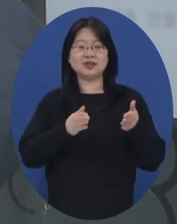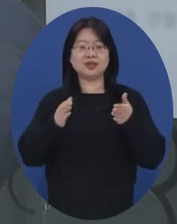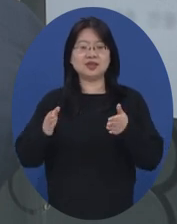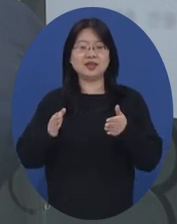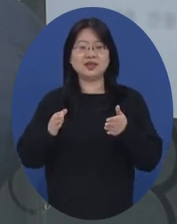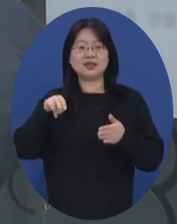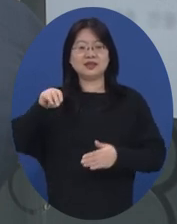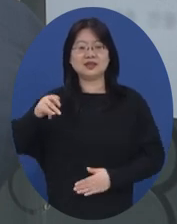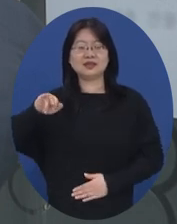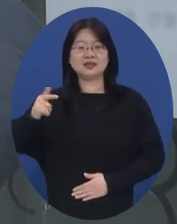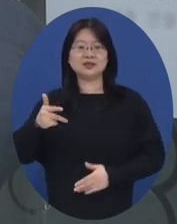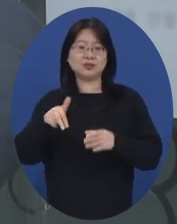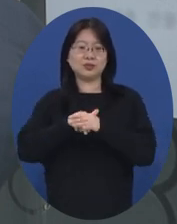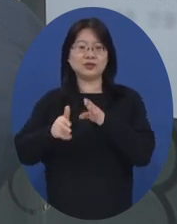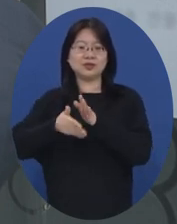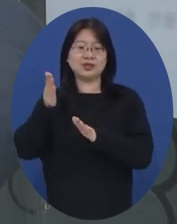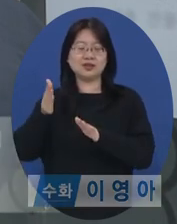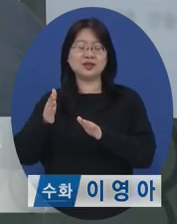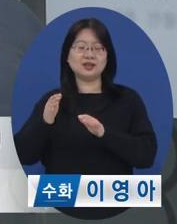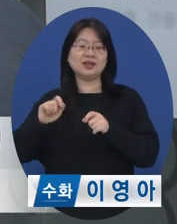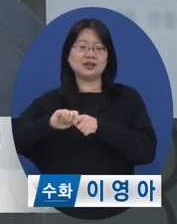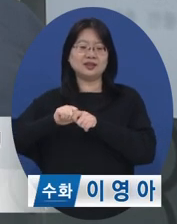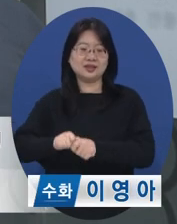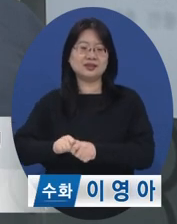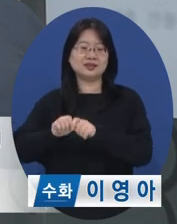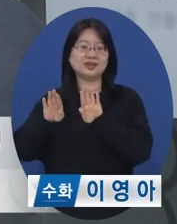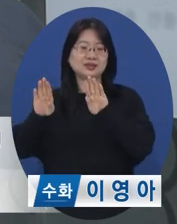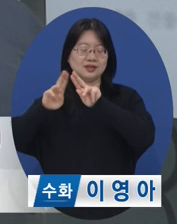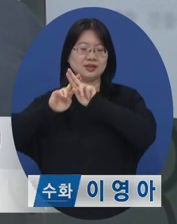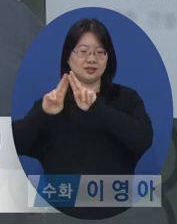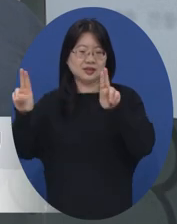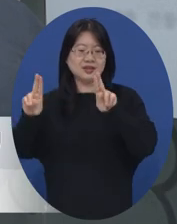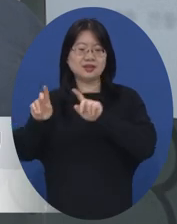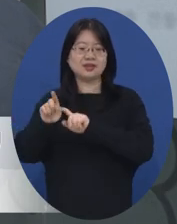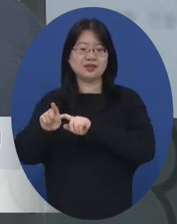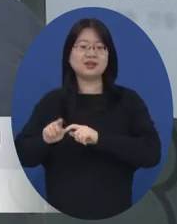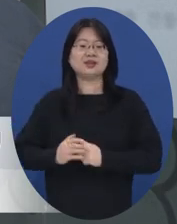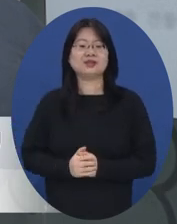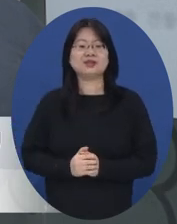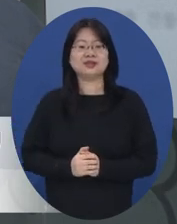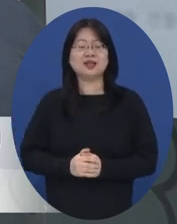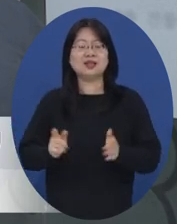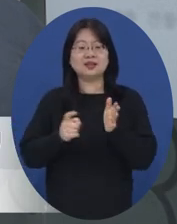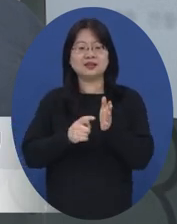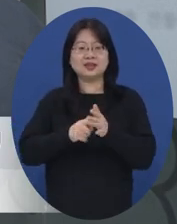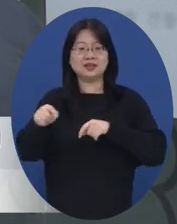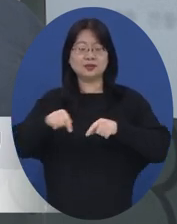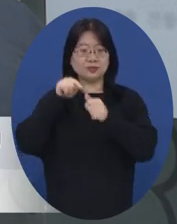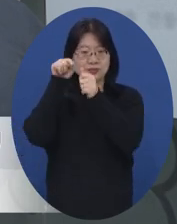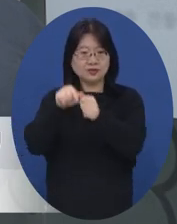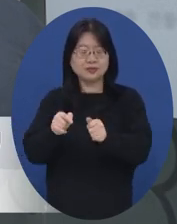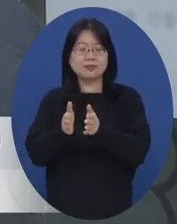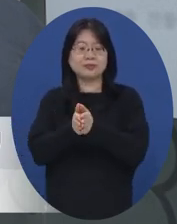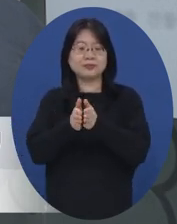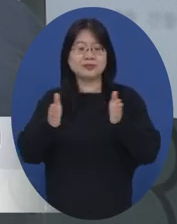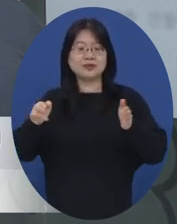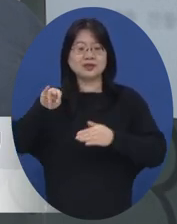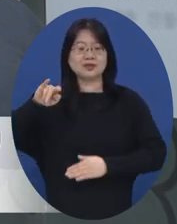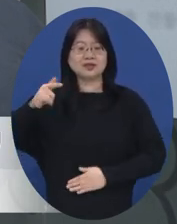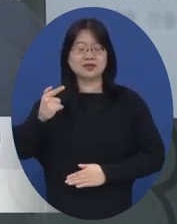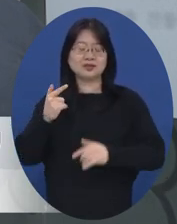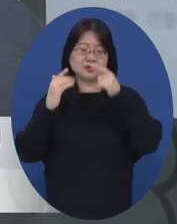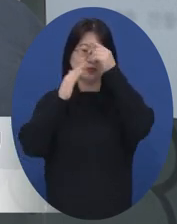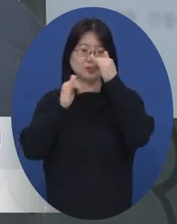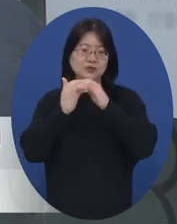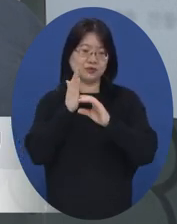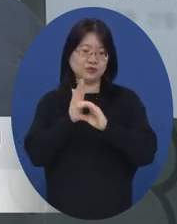경기도가 도내 신천지 종교시설을 강제 봉쇄하고 집회를 금지하는 긴급 행정명령을 발동했습니다. 신천지 교인을